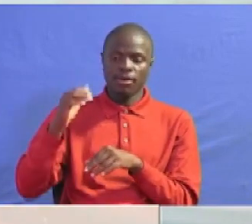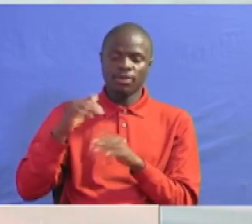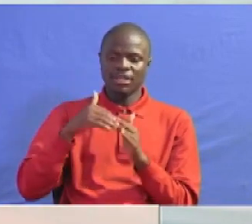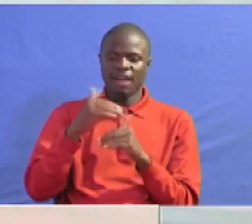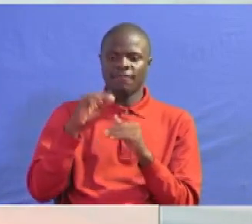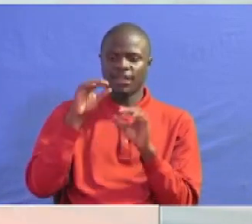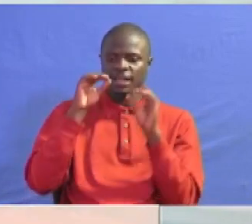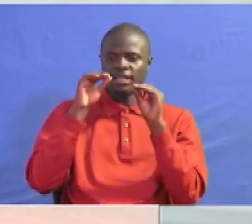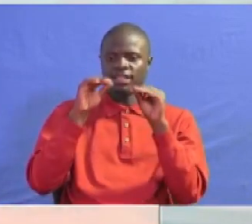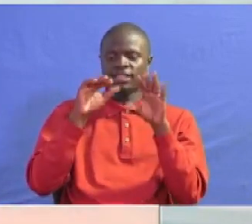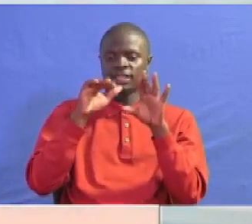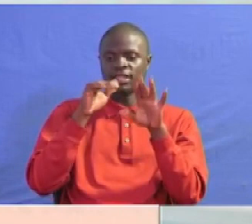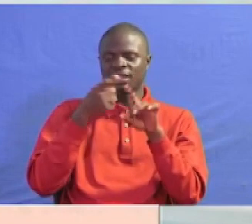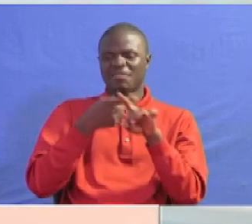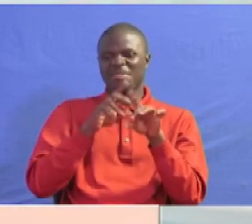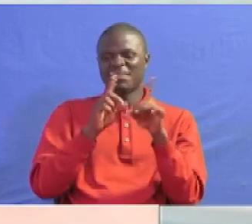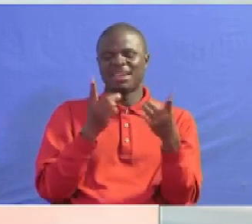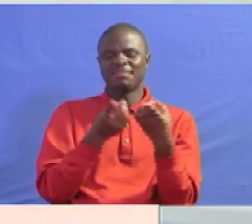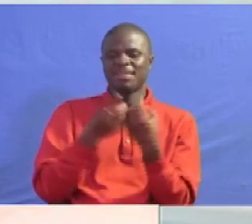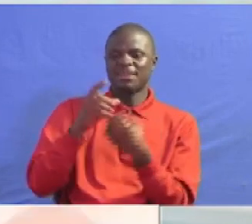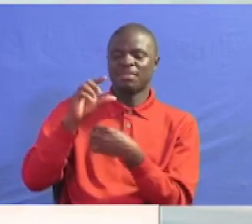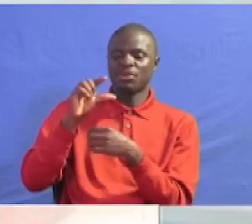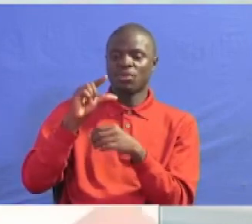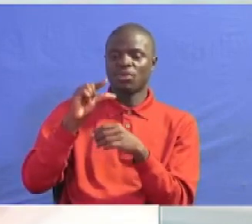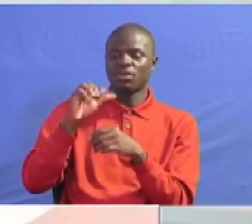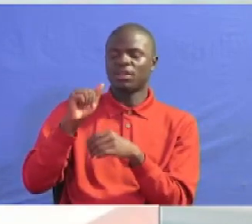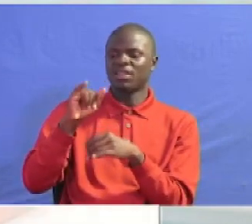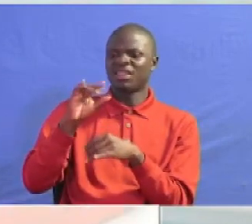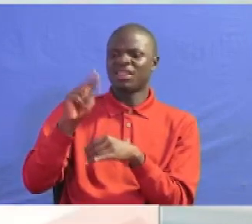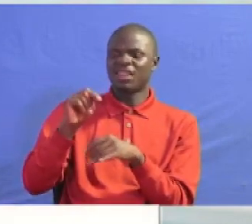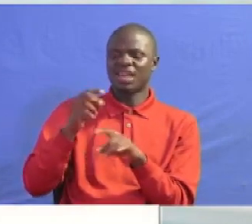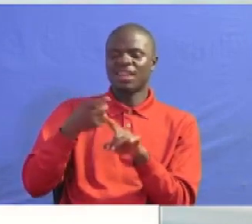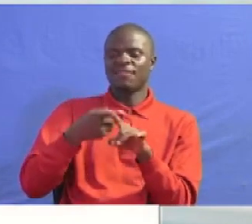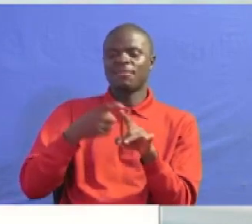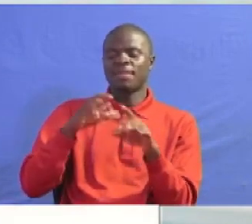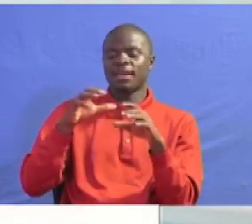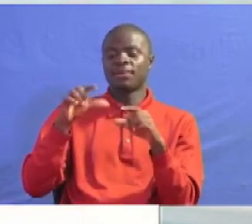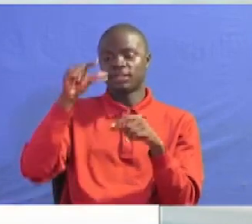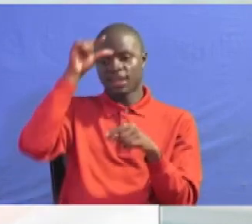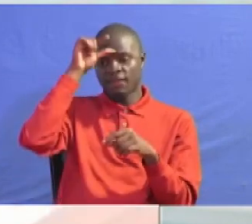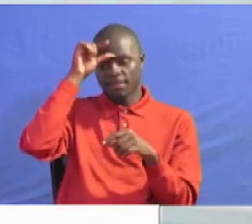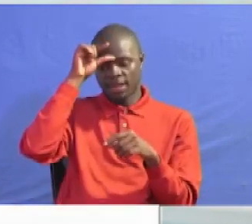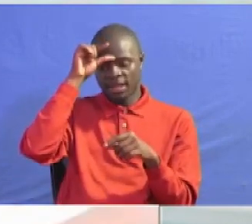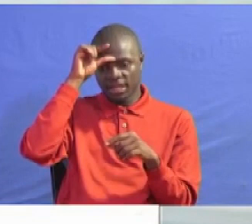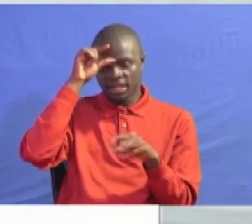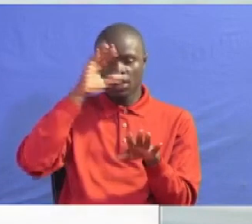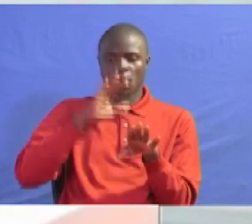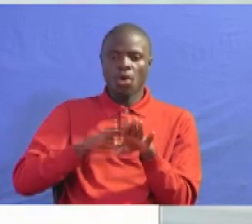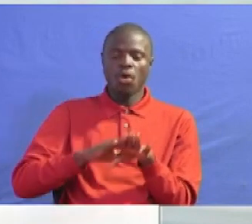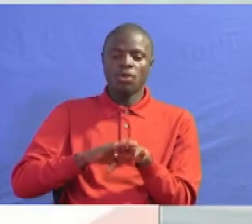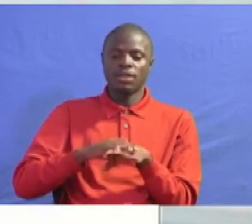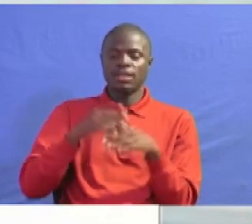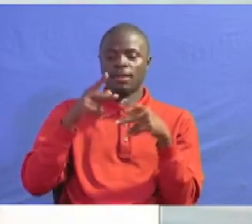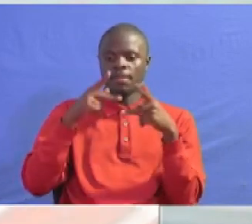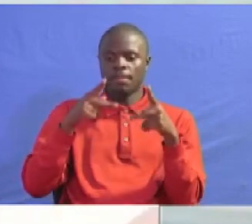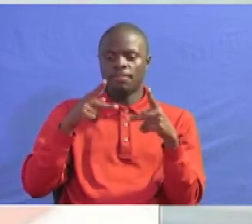mafunzo kutoka kwa mradi wa kuboresha lishe Gain wakishirikiana na serikali ya kaunti ya Kiambu kuhusu usalama wa